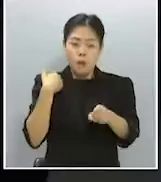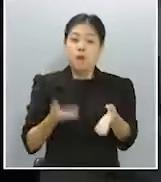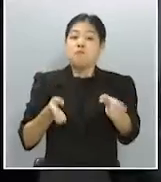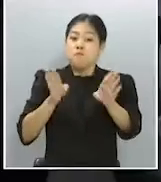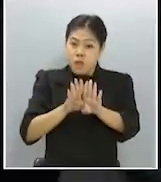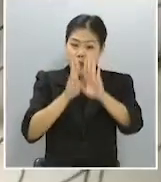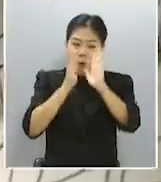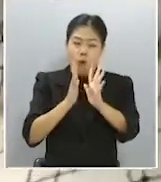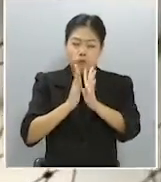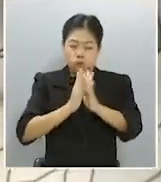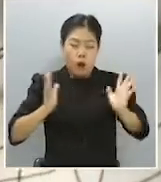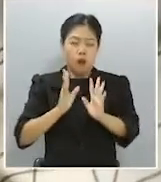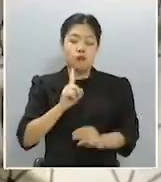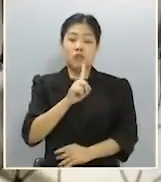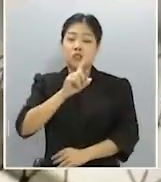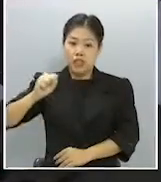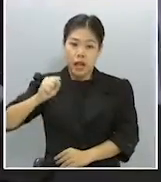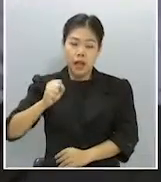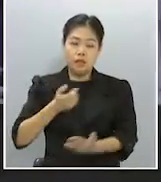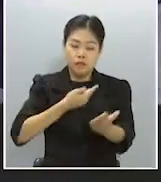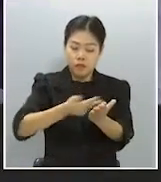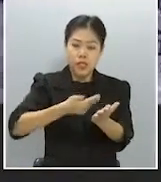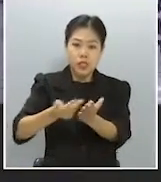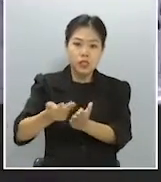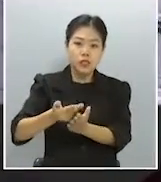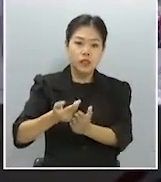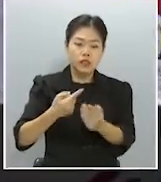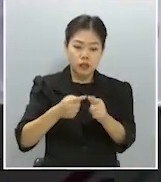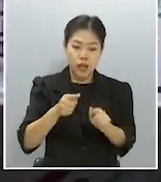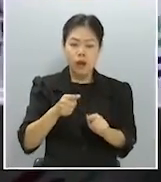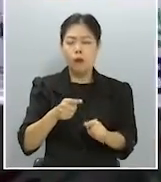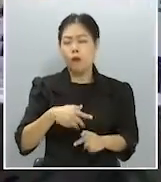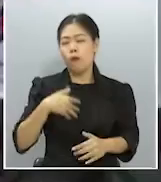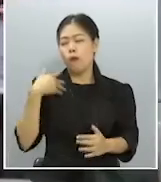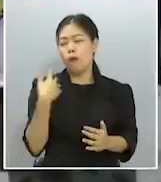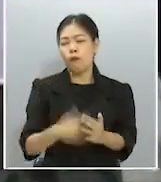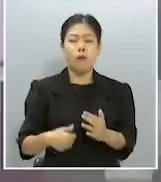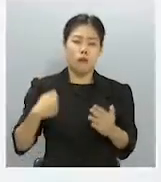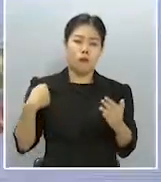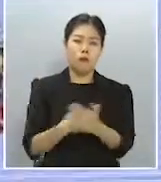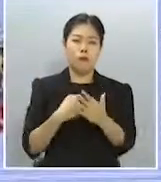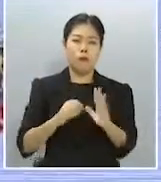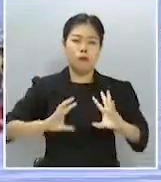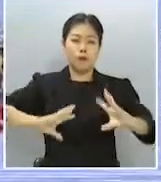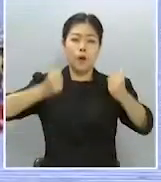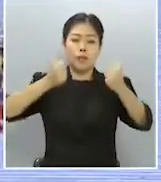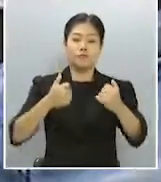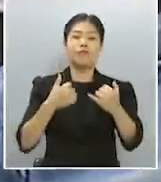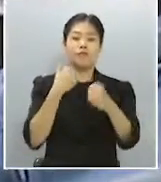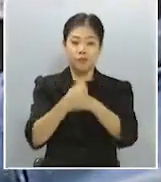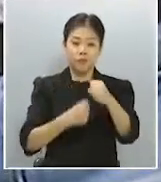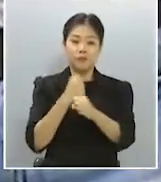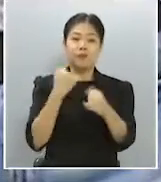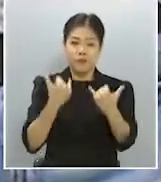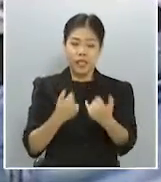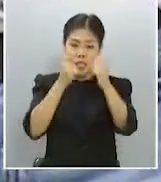คนจำนวนเกือบแสนนะฮะกะจะมาช้อปปิ้งแต่ปรากฏว่าต้องผิดหวังนะครับเพราะว่าของนี่หมดเกลี้ยงปีนี้ FBT ก็ออกแบบเสื้อนะฮะ